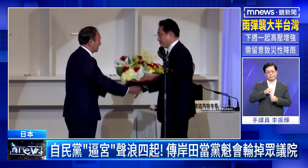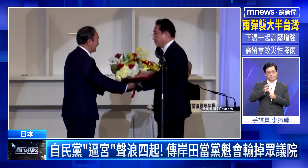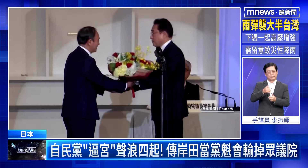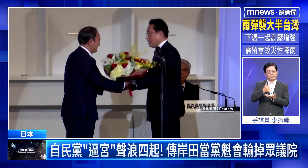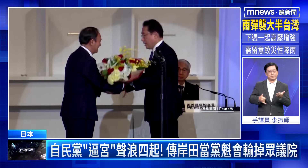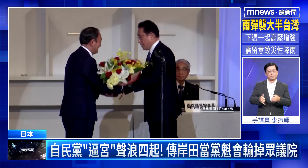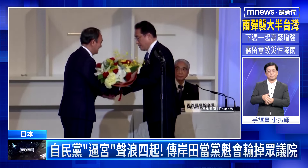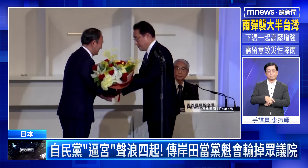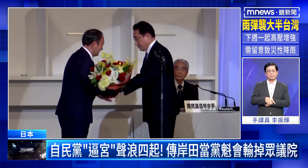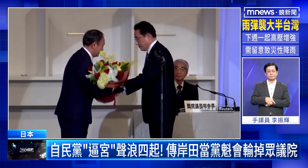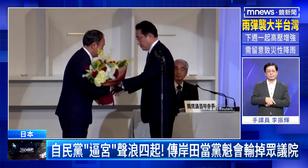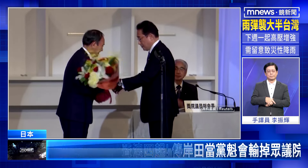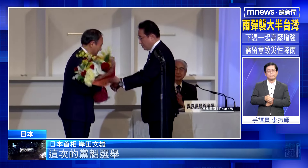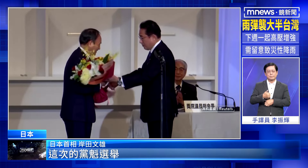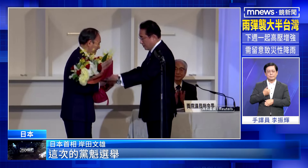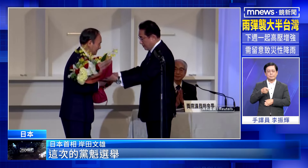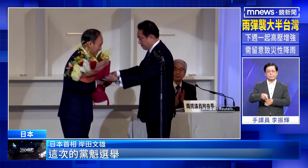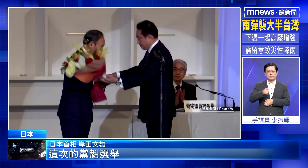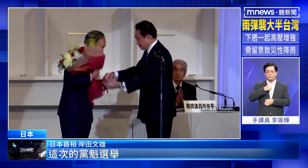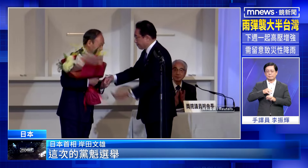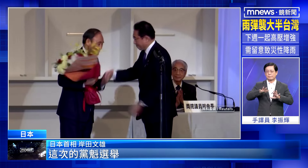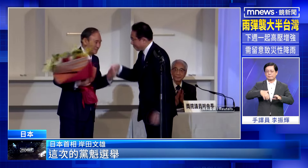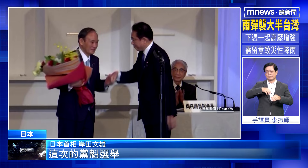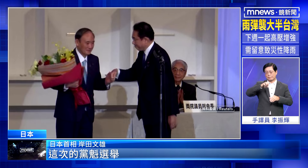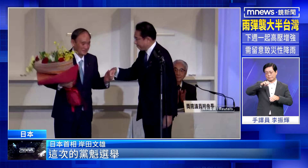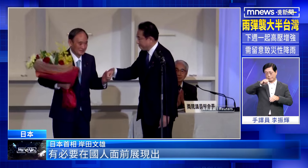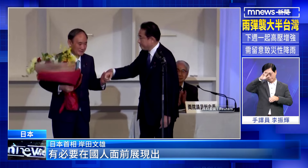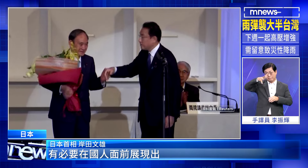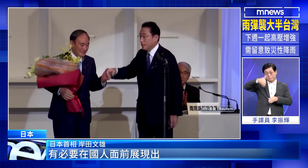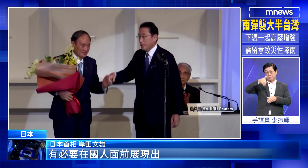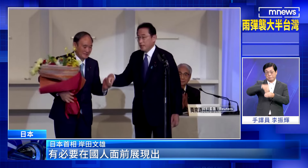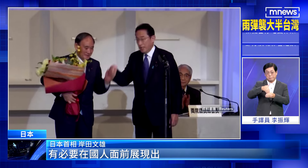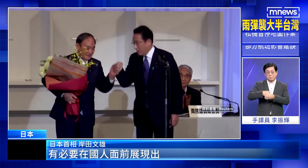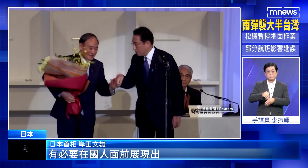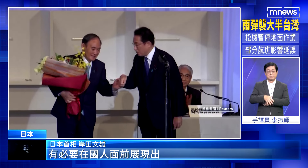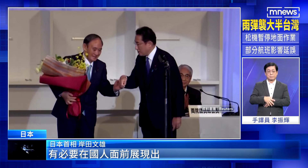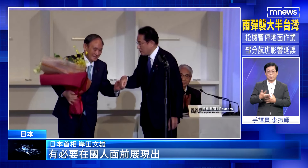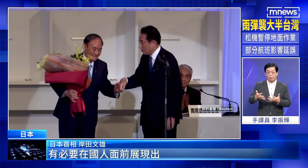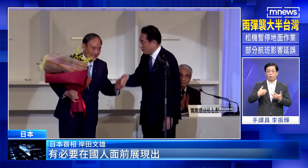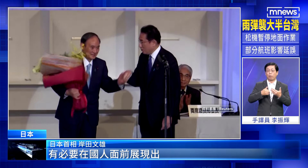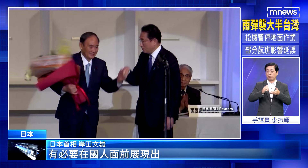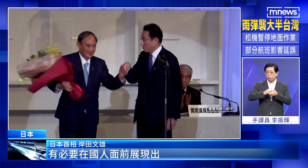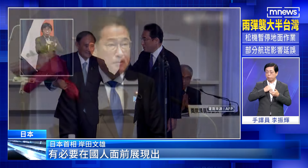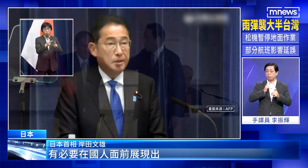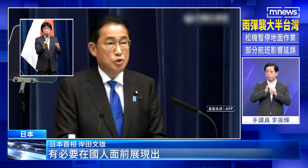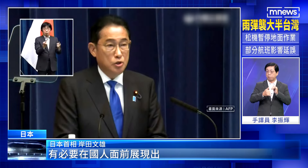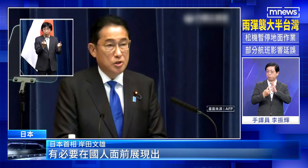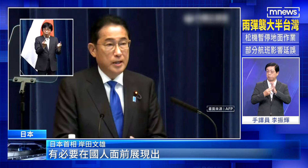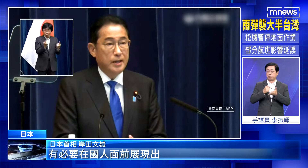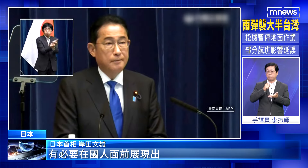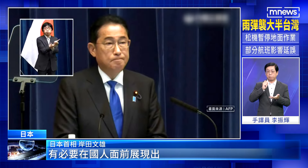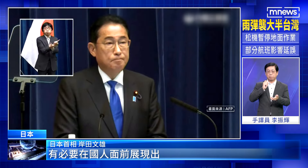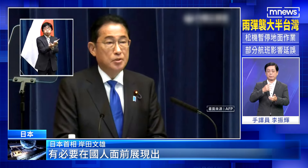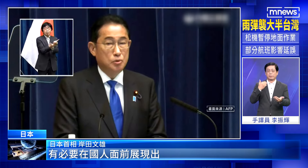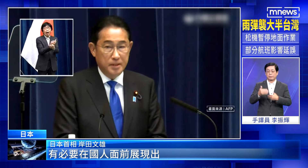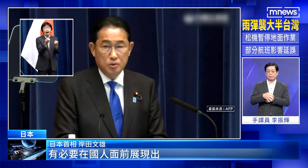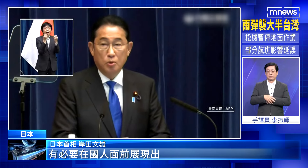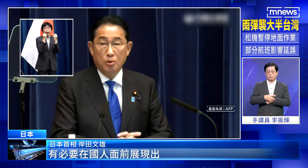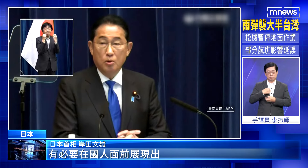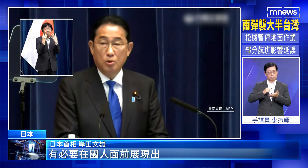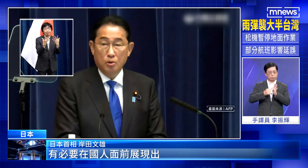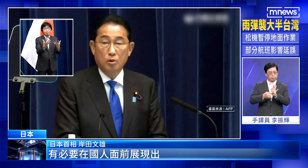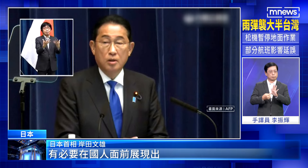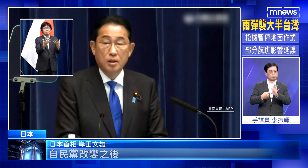浪。 今回の総裁選挙では、自民党が変わる姿、新生自